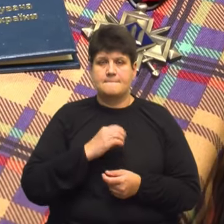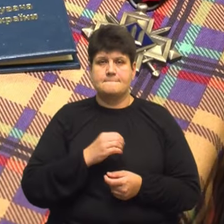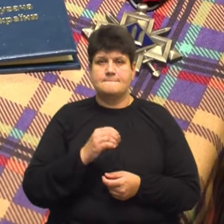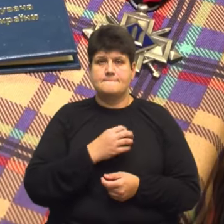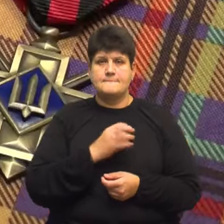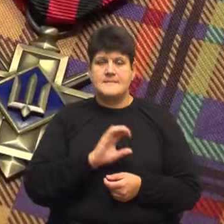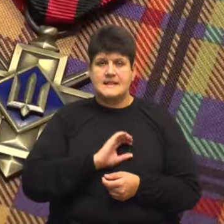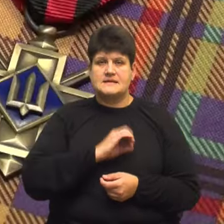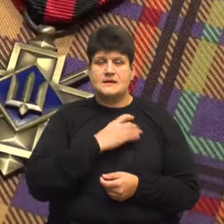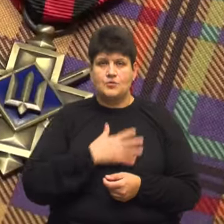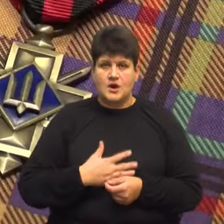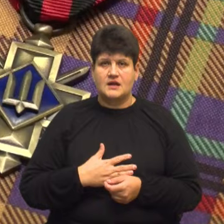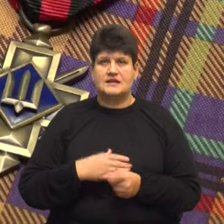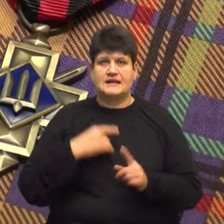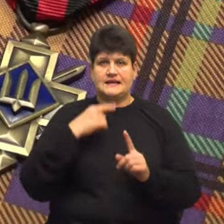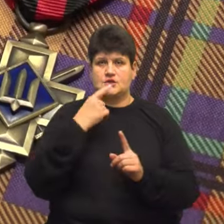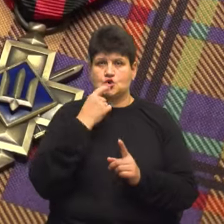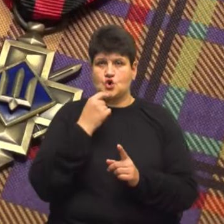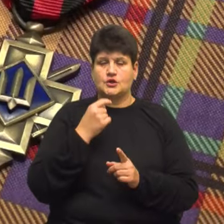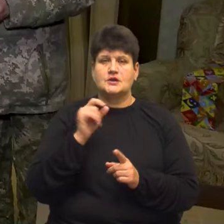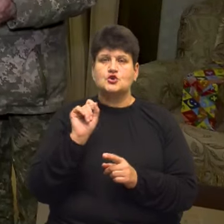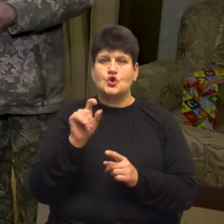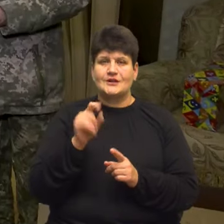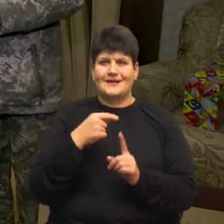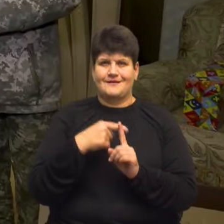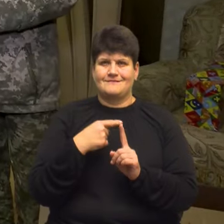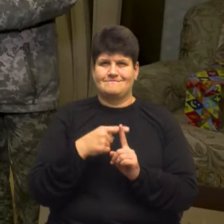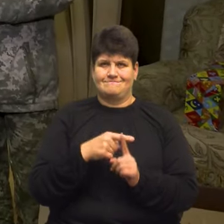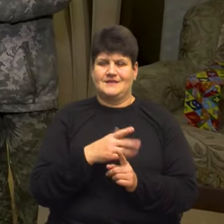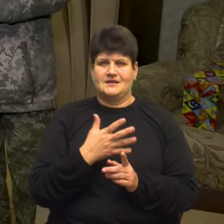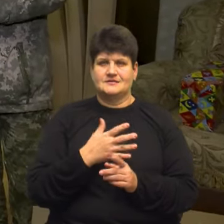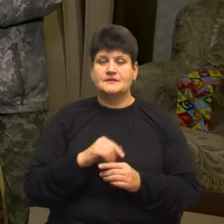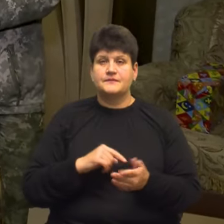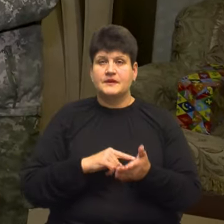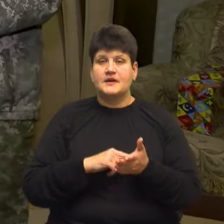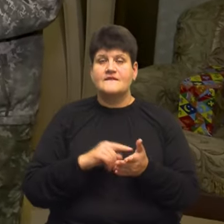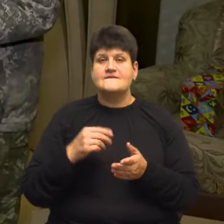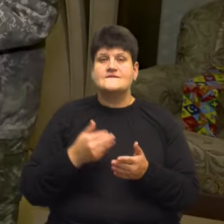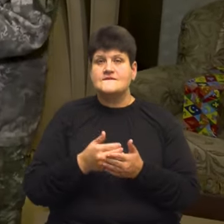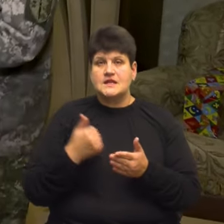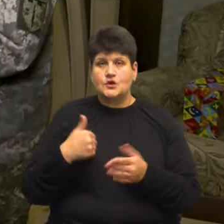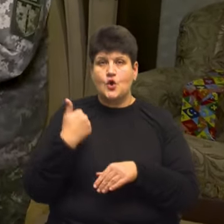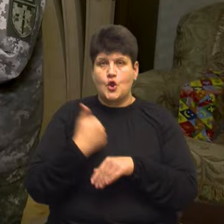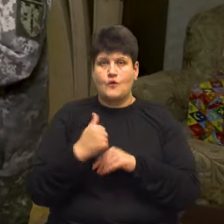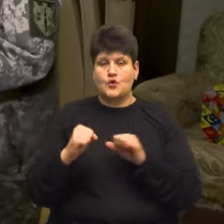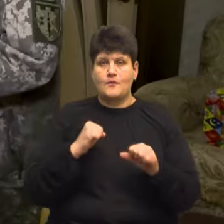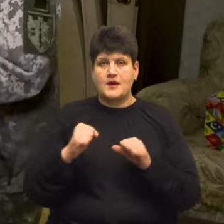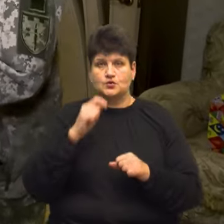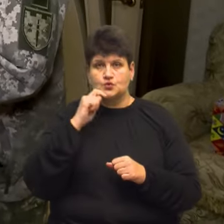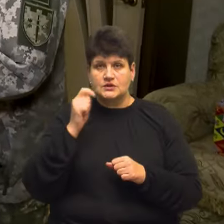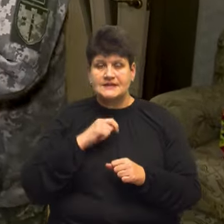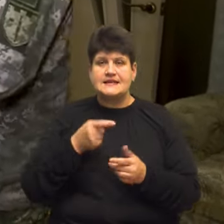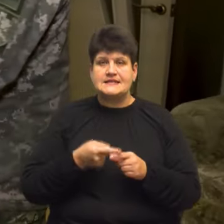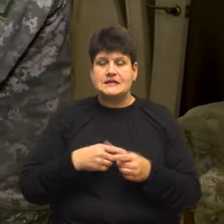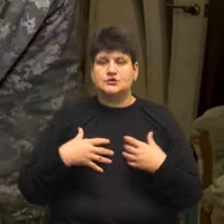Міноборони і відзнаку «Золотий хрест» від головнокомандувача Збройних сил. Нехай ця нагорода стане справді цінною для вас. І обов'язково